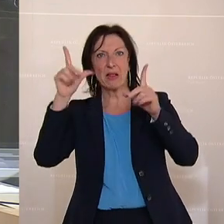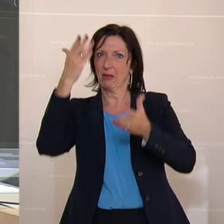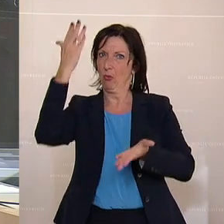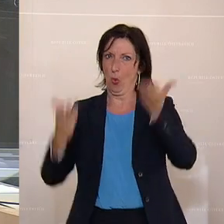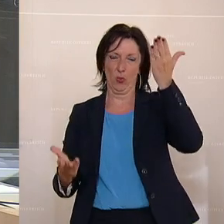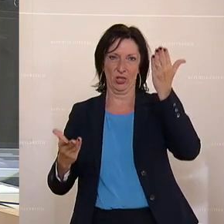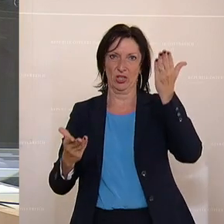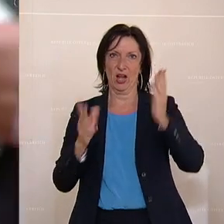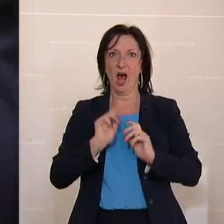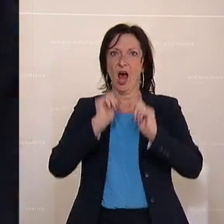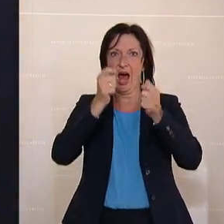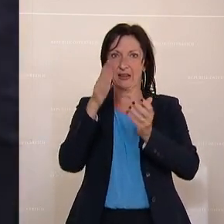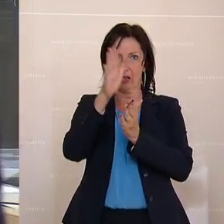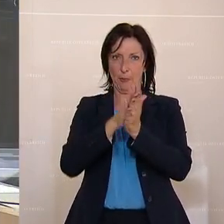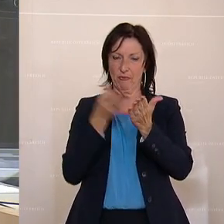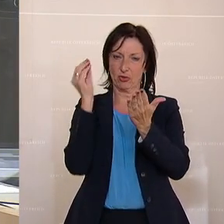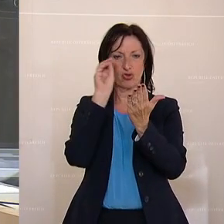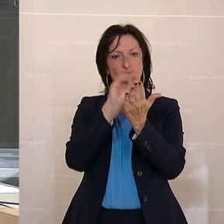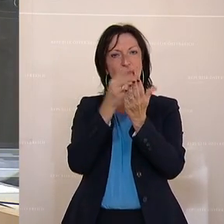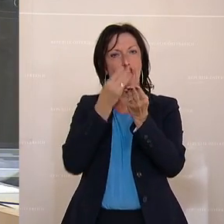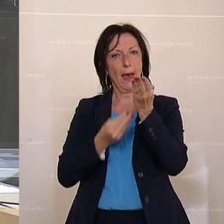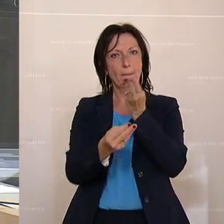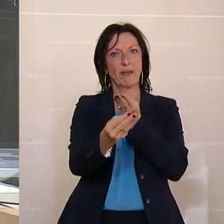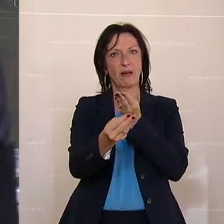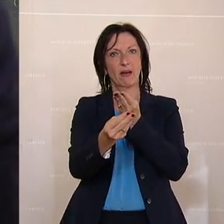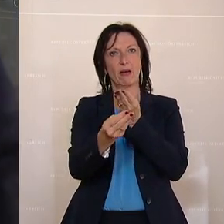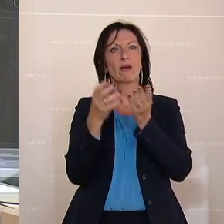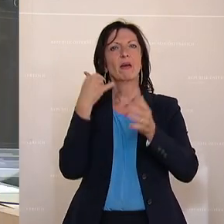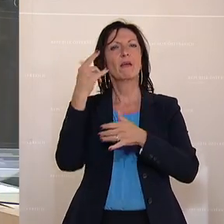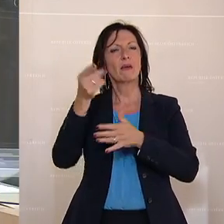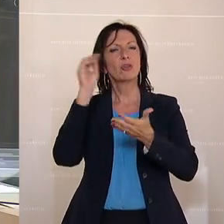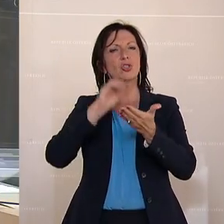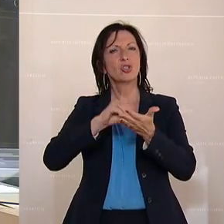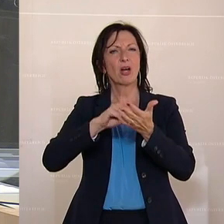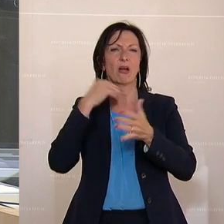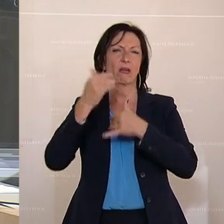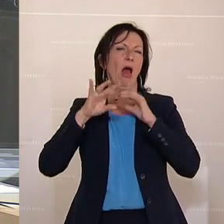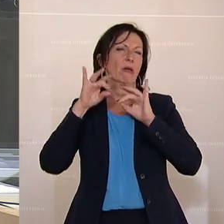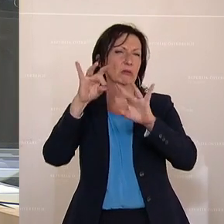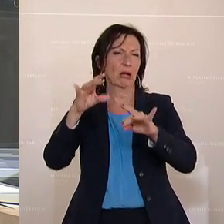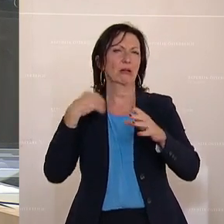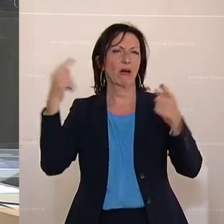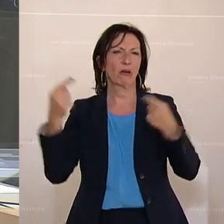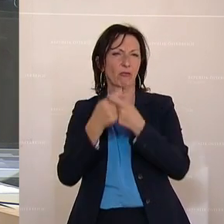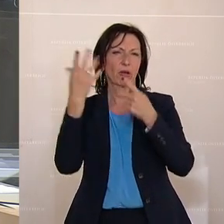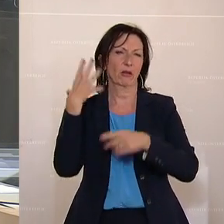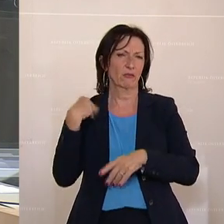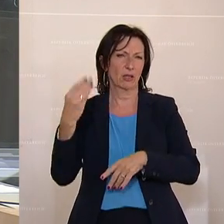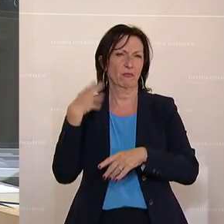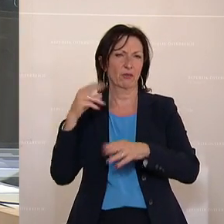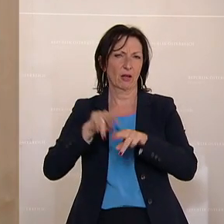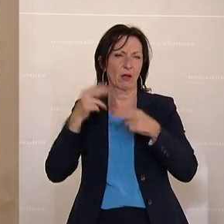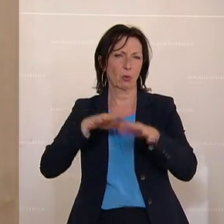Empathie, mit Verweis auf den Jahrzehnte andauernden bewaffneten Konflikt, wiederkehrende Naturkatastrophen und dem